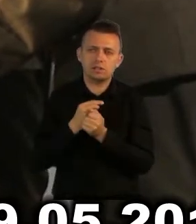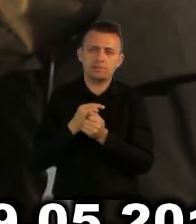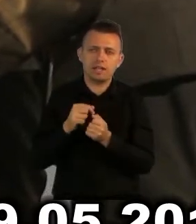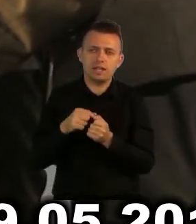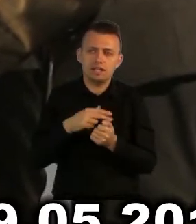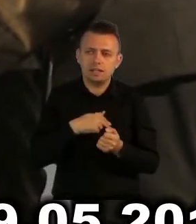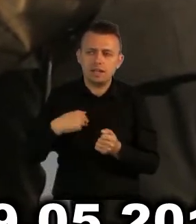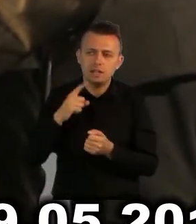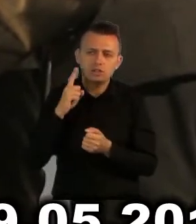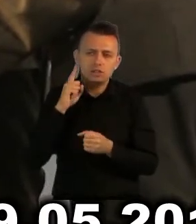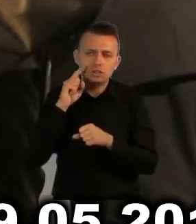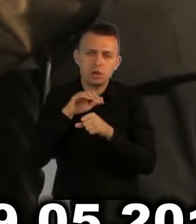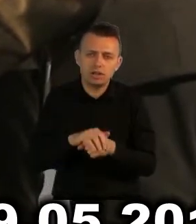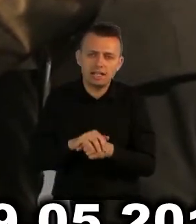Zbrucz.